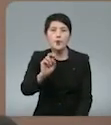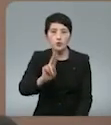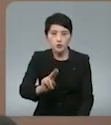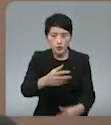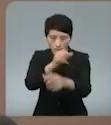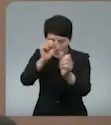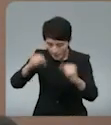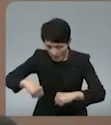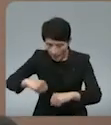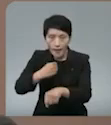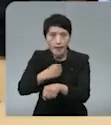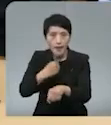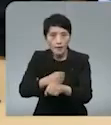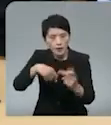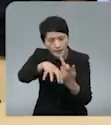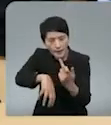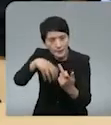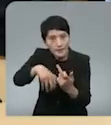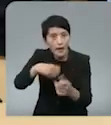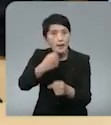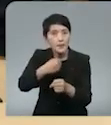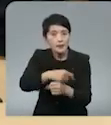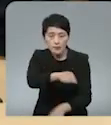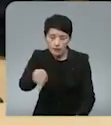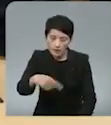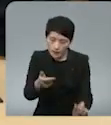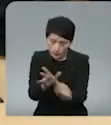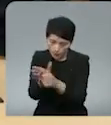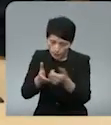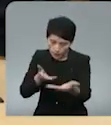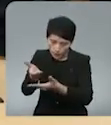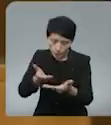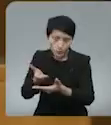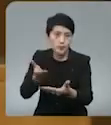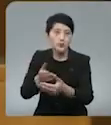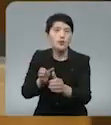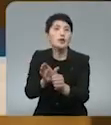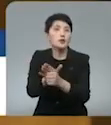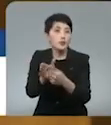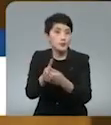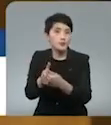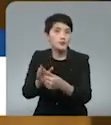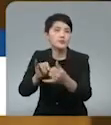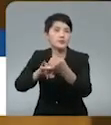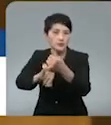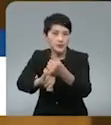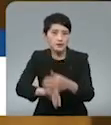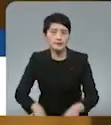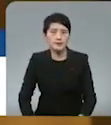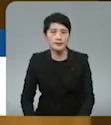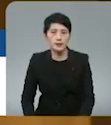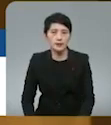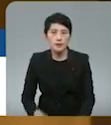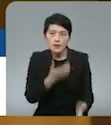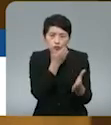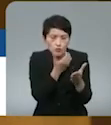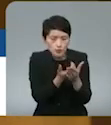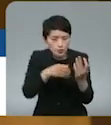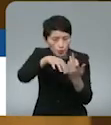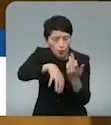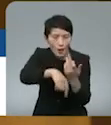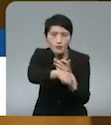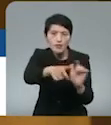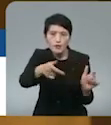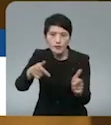déjeuner organisé par ce dernier à canberra à cette occasion le numéro un sud-coréen rappeler que l'australie a été le deuxième pays au monde